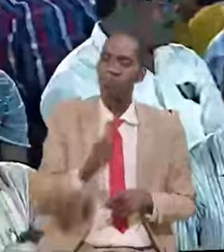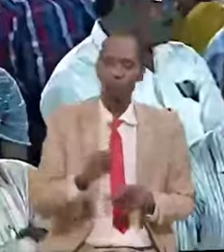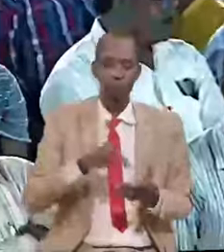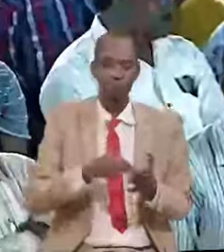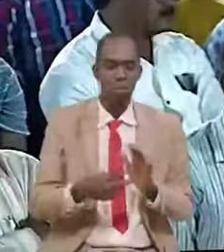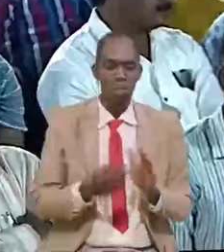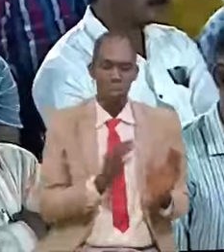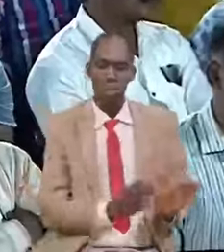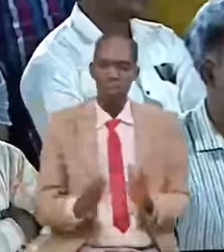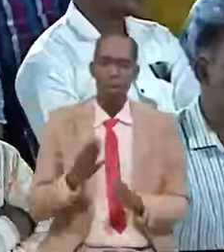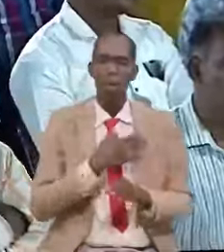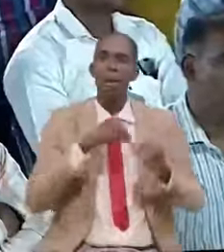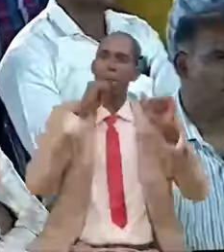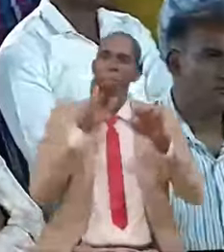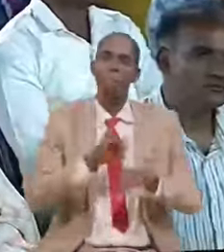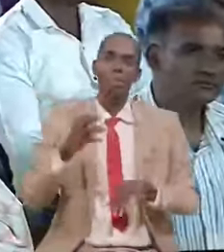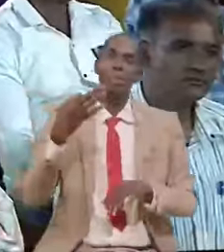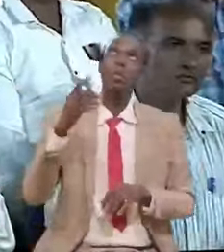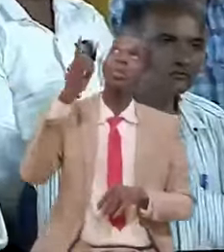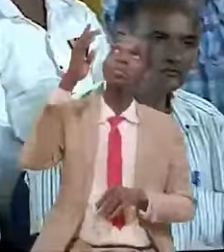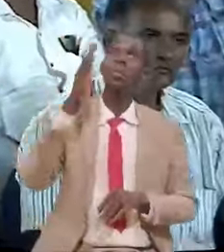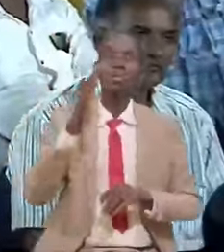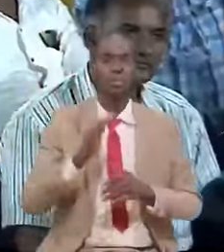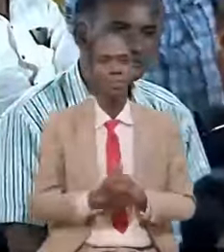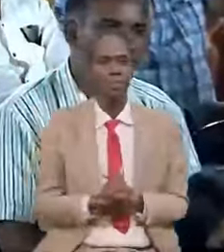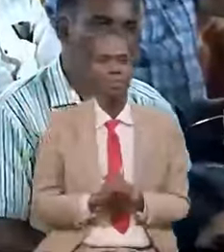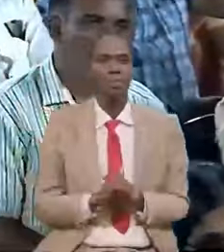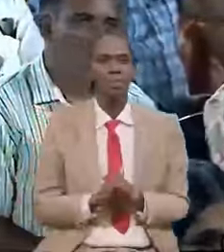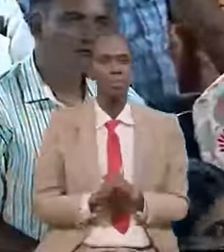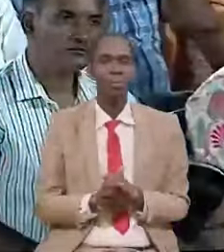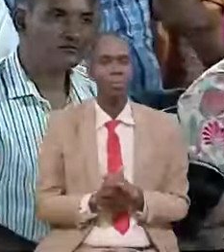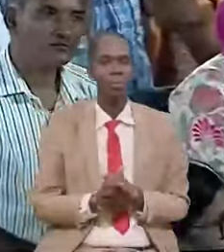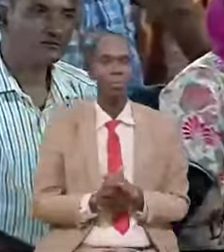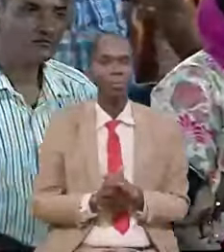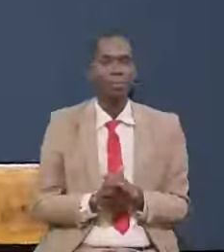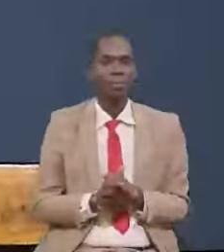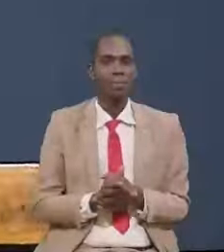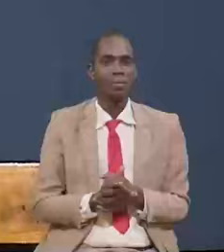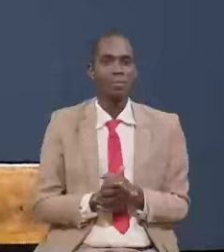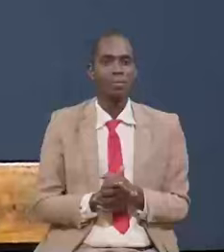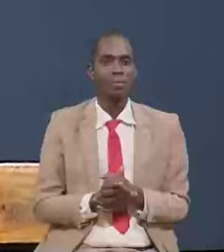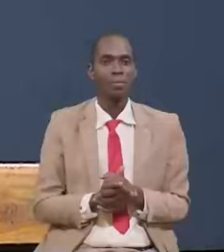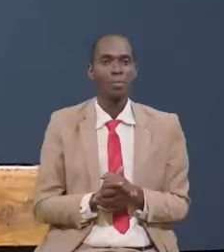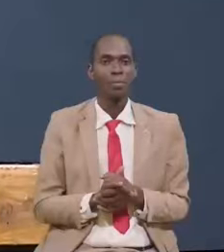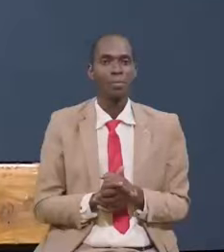La puissance pour restaurer chacun au plan et à la bénédiction originale de Dieu.